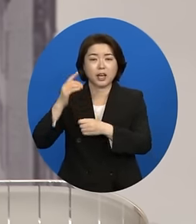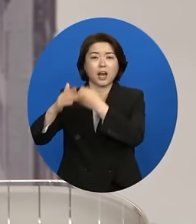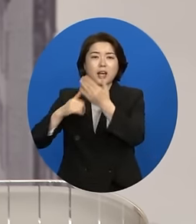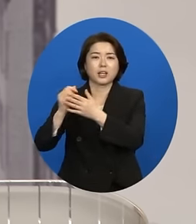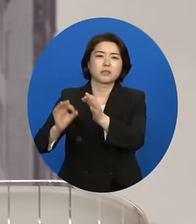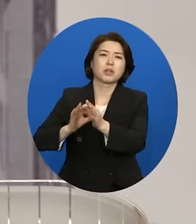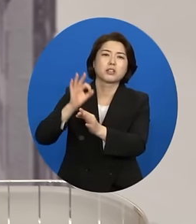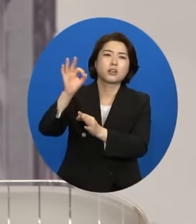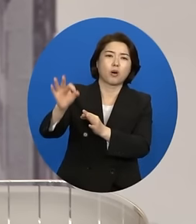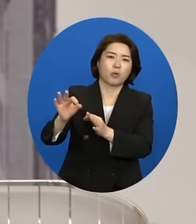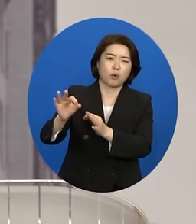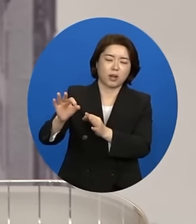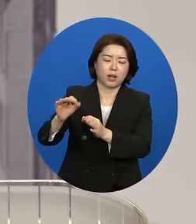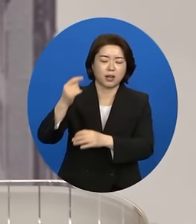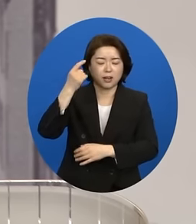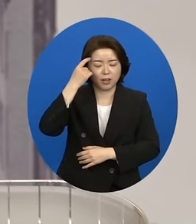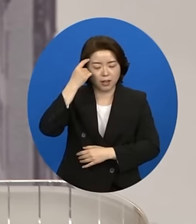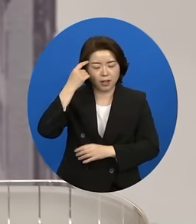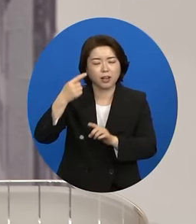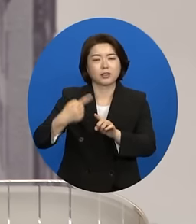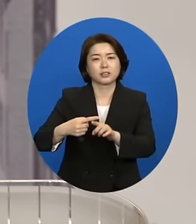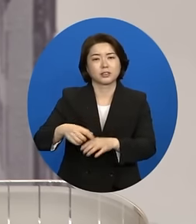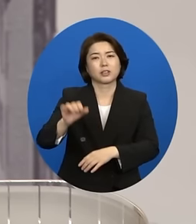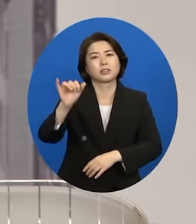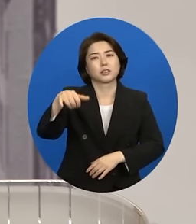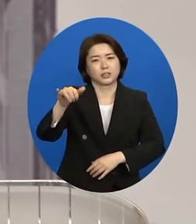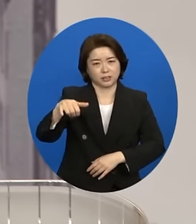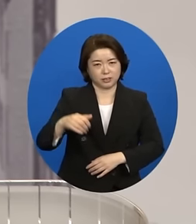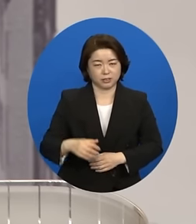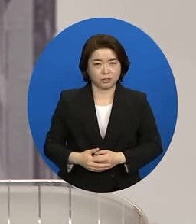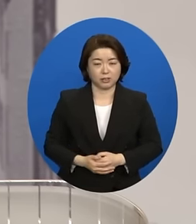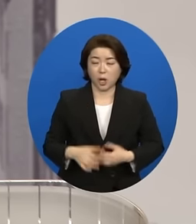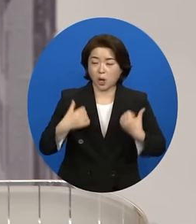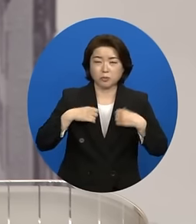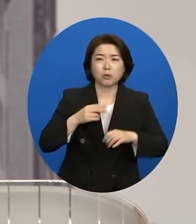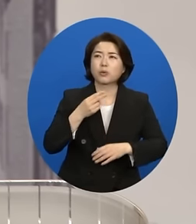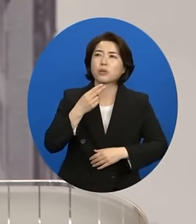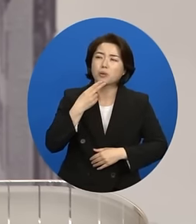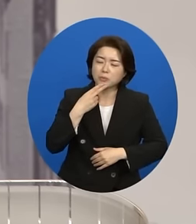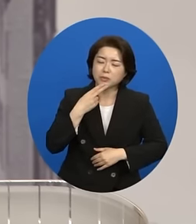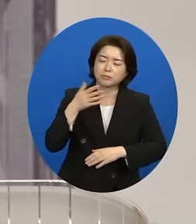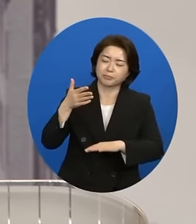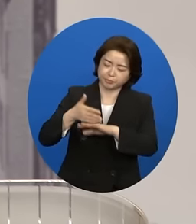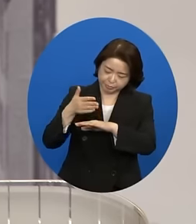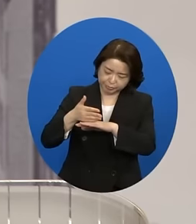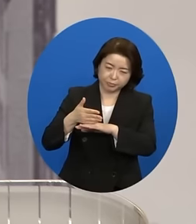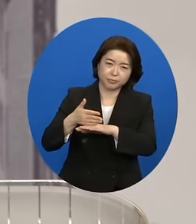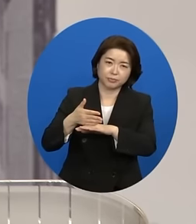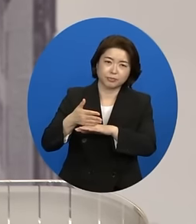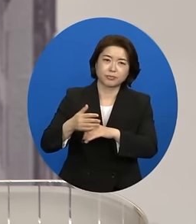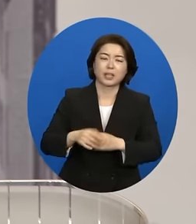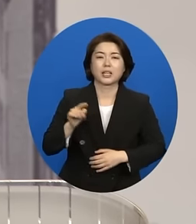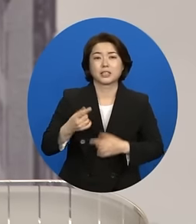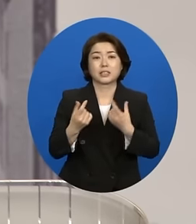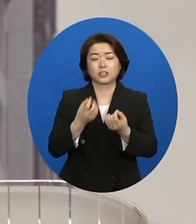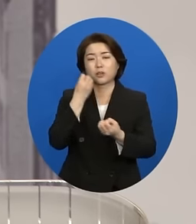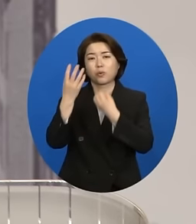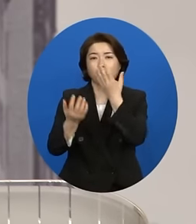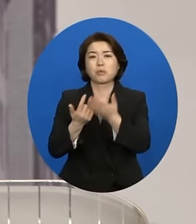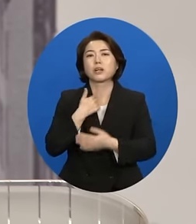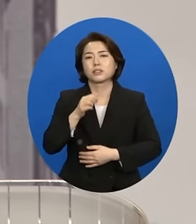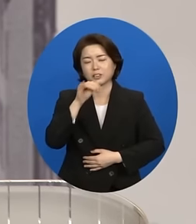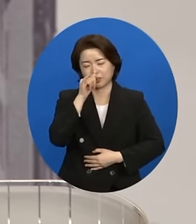영원한 긍정이라고 했죠. 예스, 포기하지 않아주셔서 감사합니다. 그런 고백을